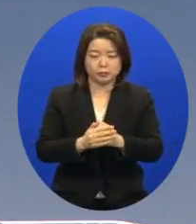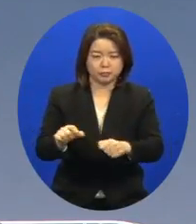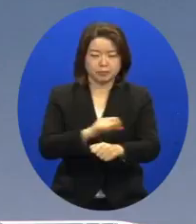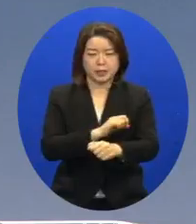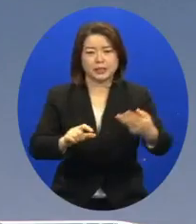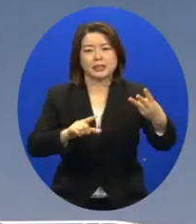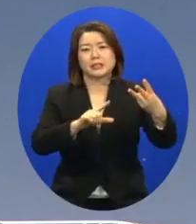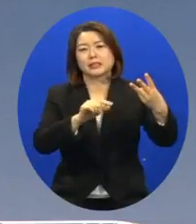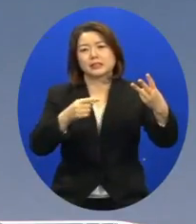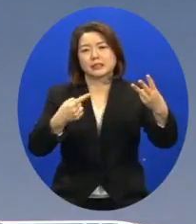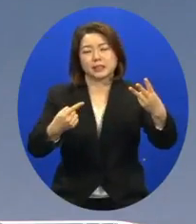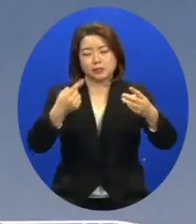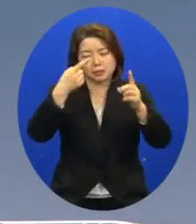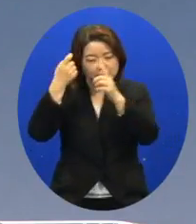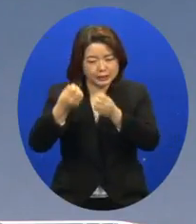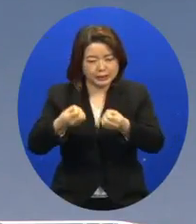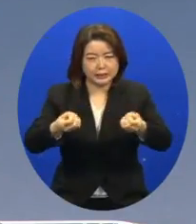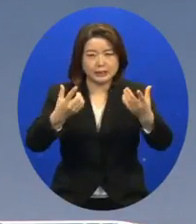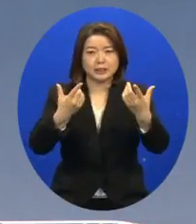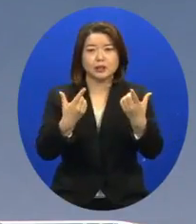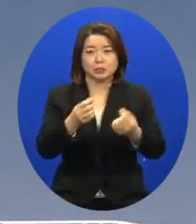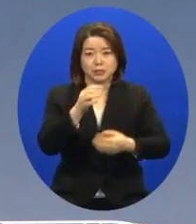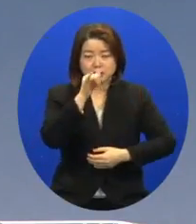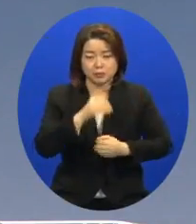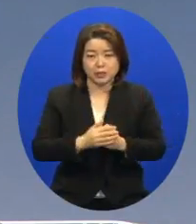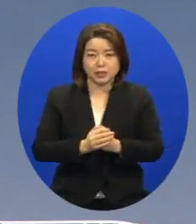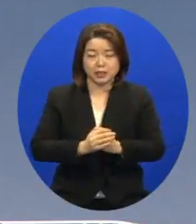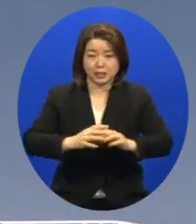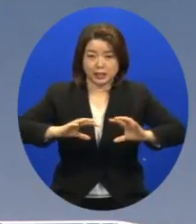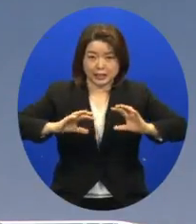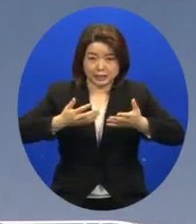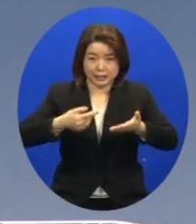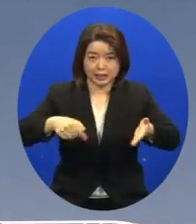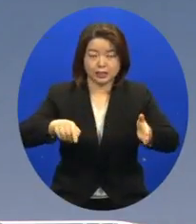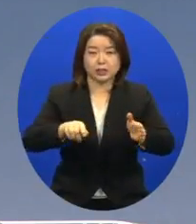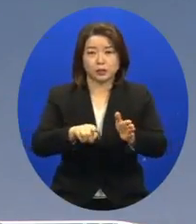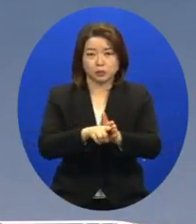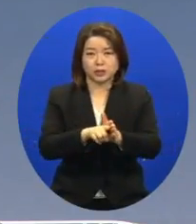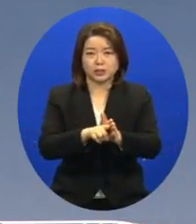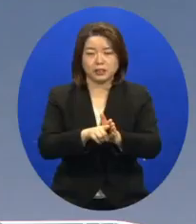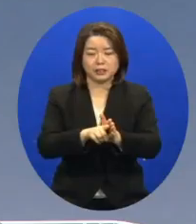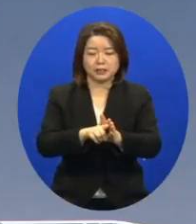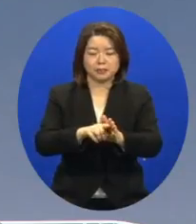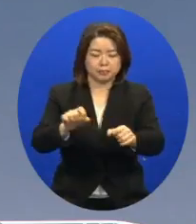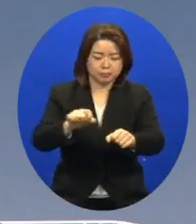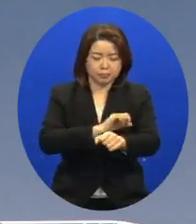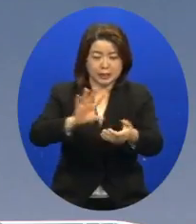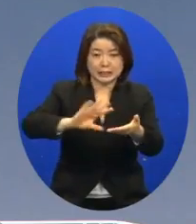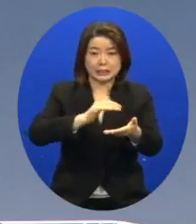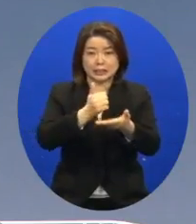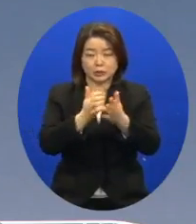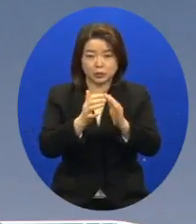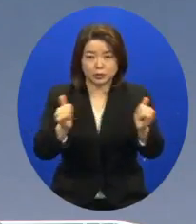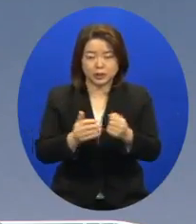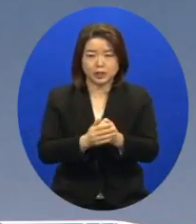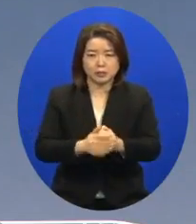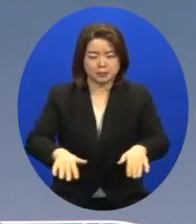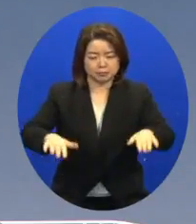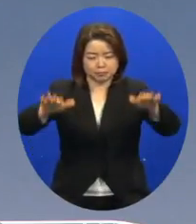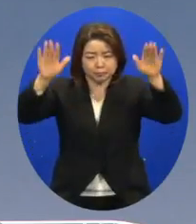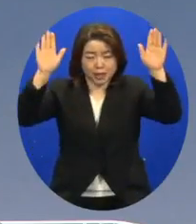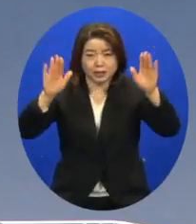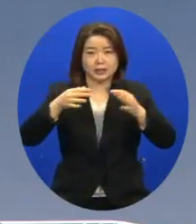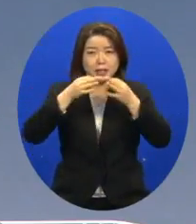일입니다 우리가 나라를 위해서 아 특히 그리스도인들이 만세를 부르며